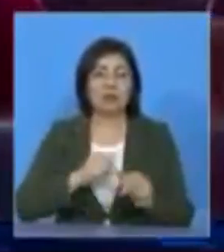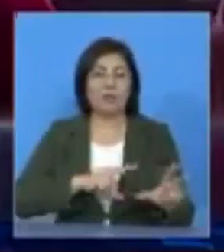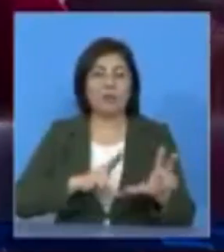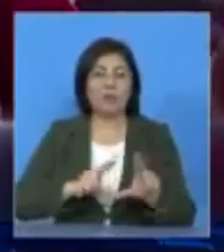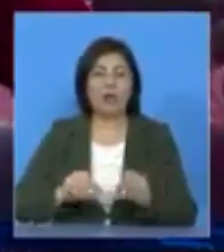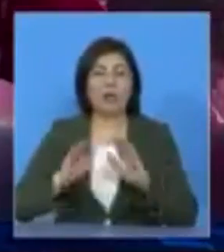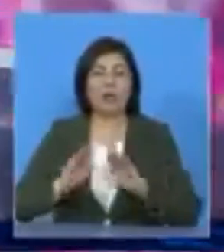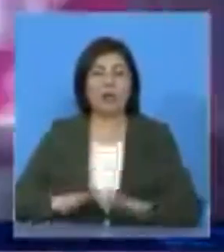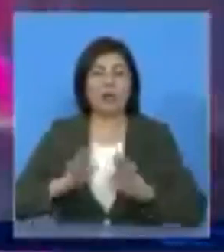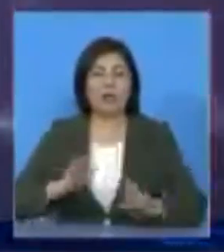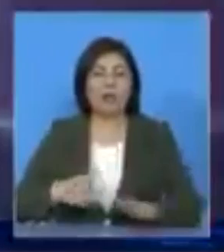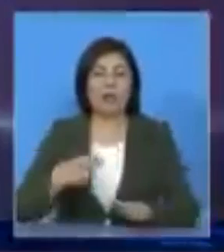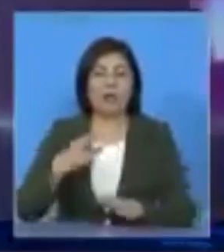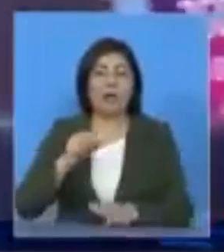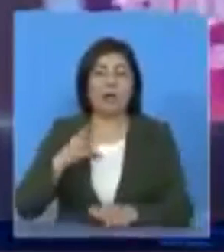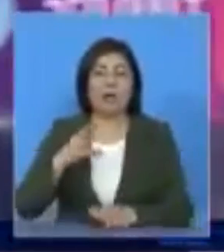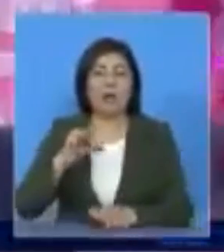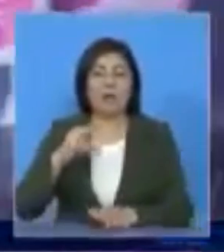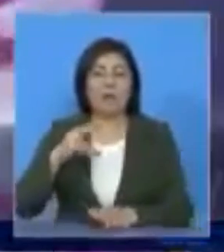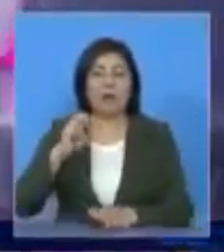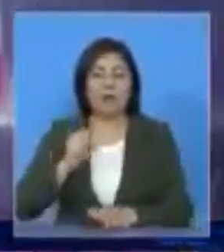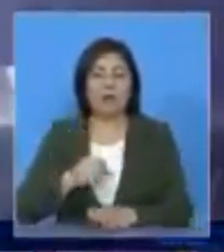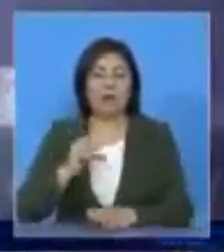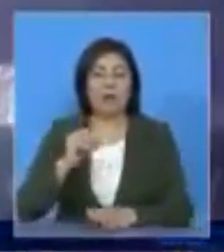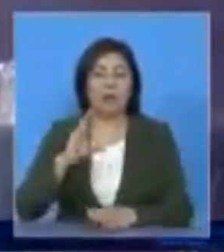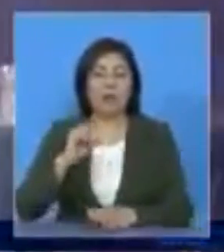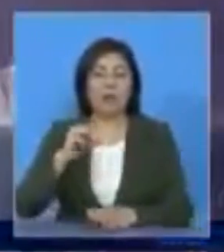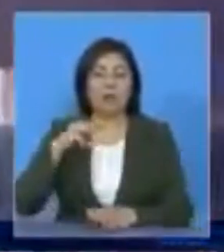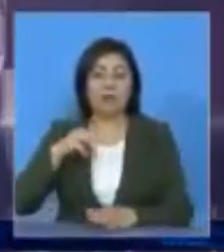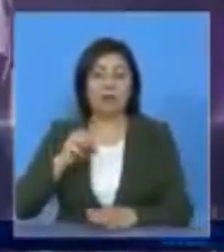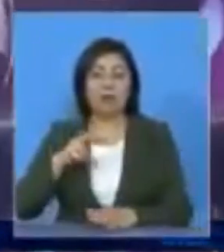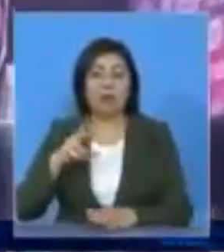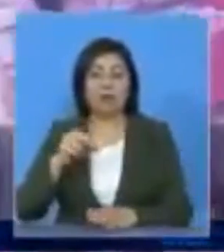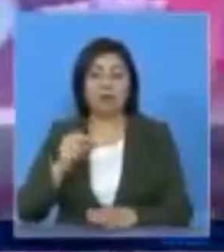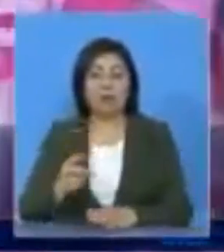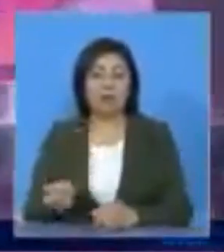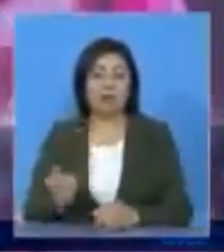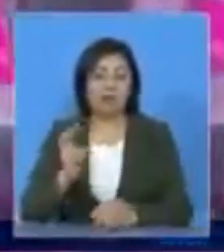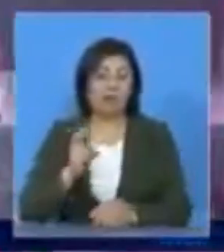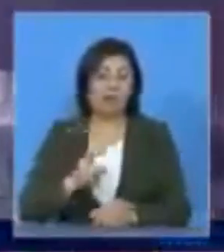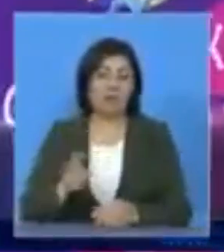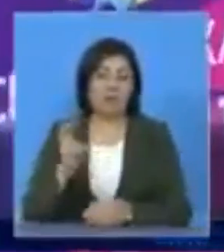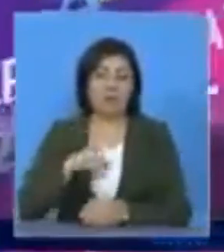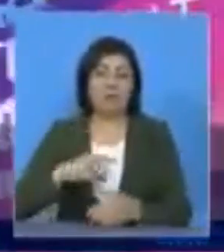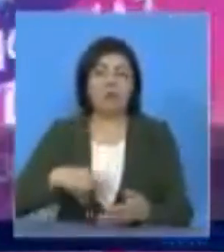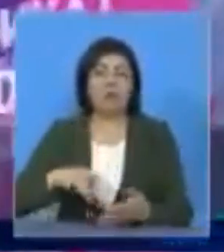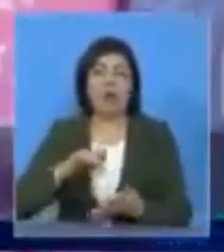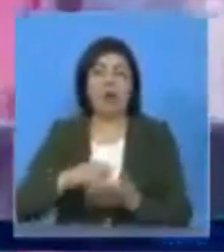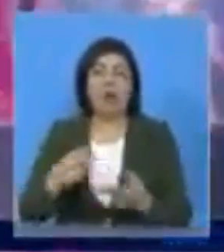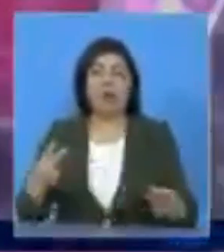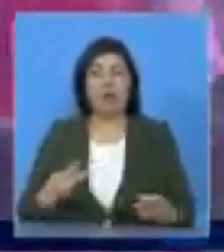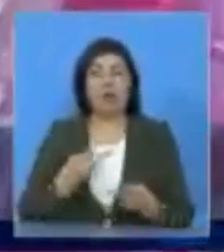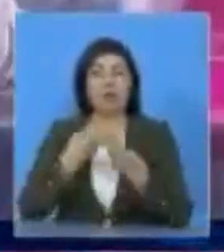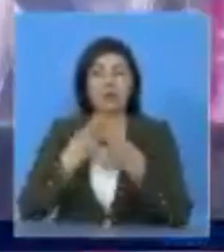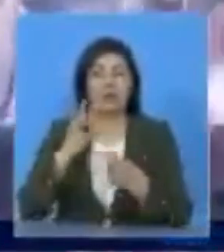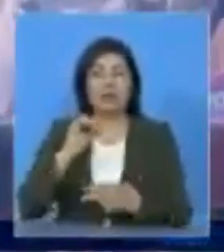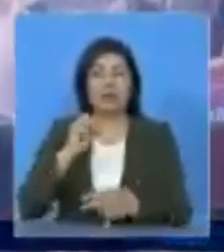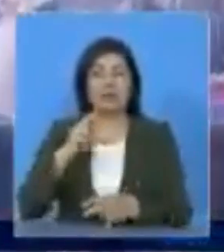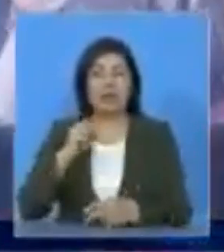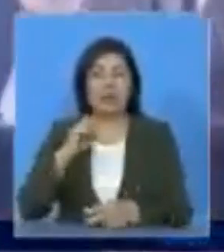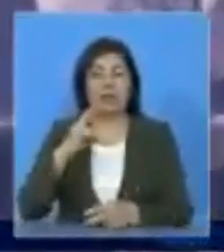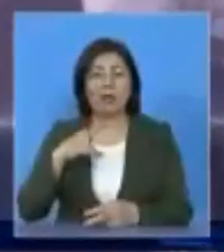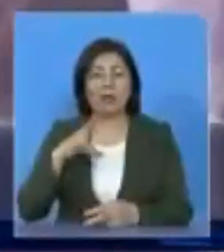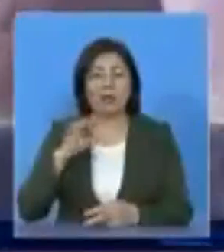«Бахат-Табала» присвоено Камиле Газизхазы и Есету Алжанову, представившим город Нур-Султан, а также Искандеру